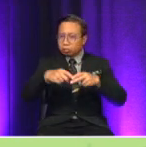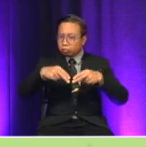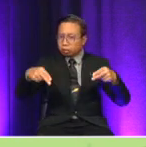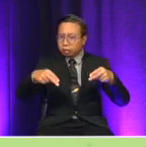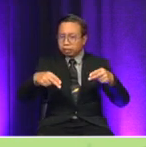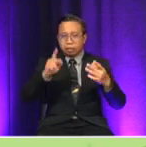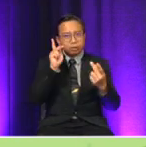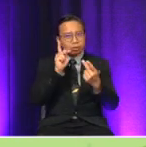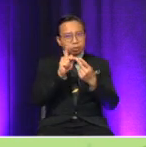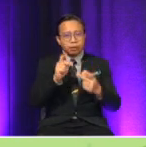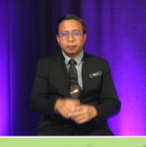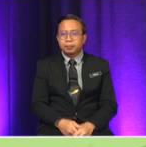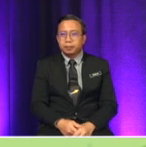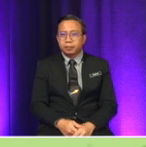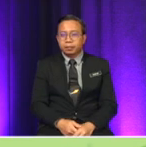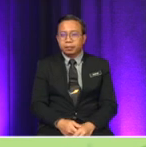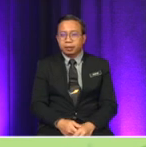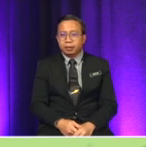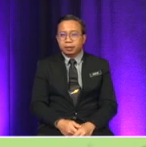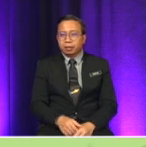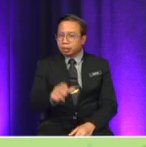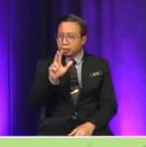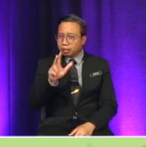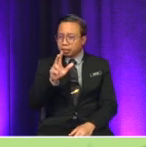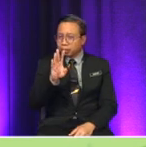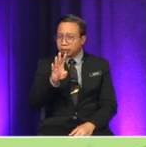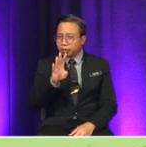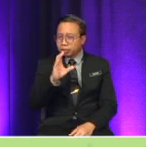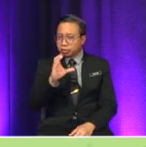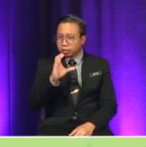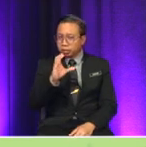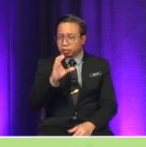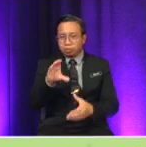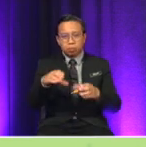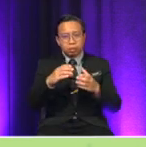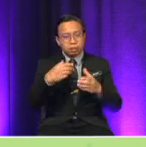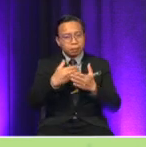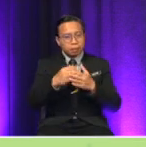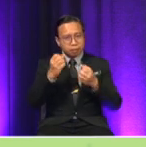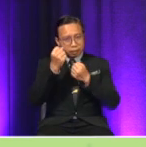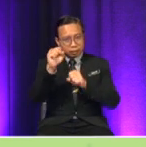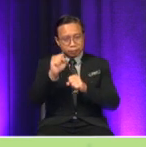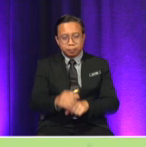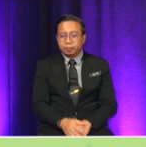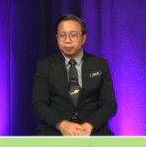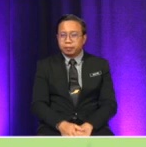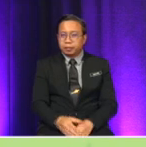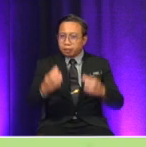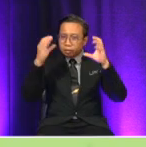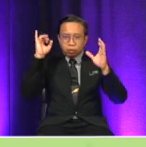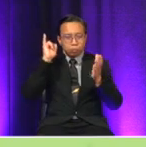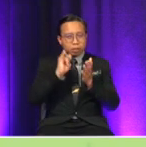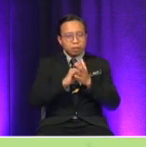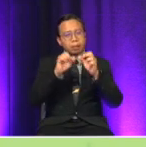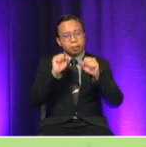sapu genggam. Langkah 5, C, menampak kertas warna itu pada gambar yang dilakar sehingga siap. Okey, terima kasih Ira. Cikgu yakin Ira boleh